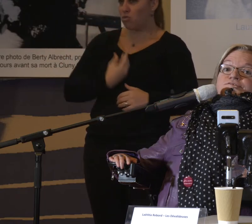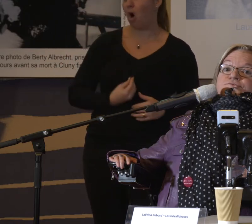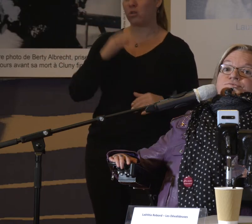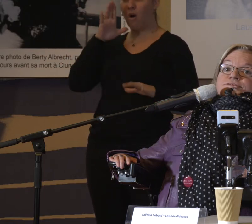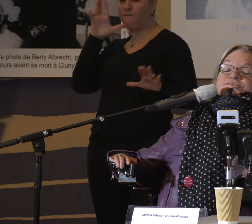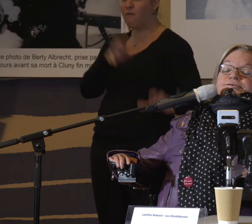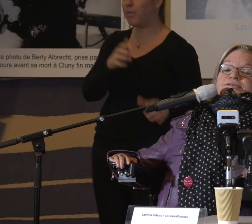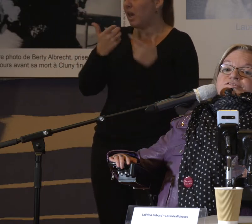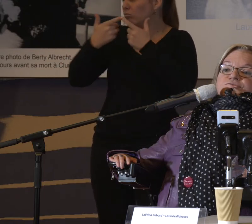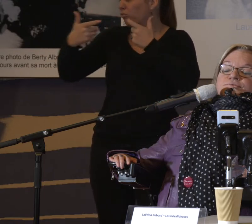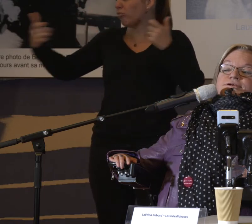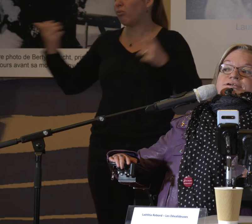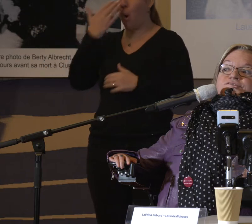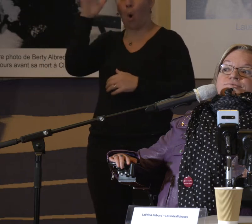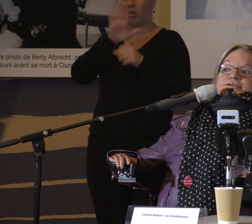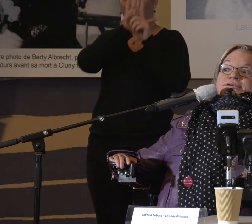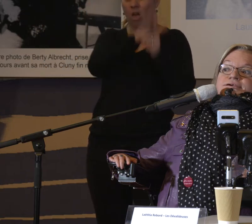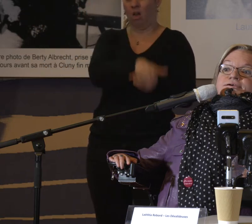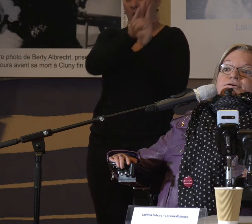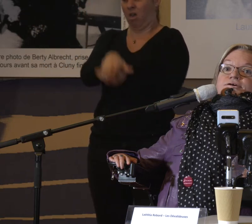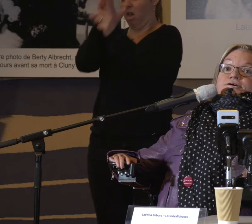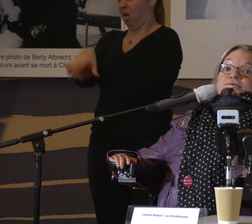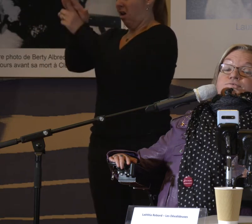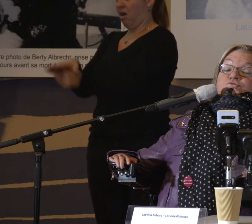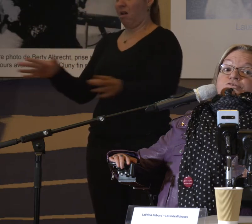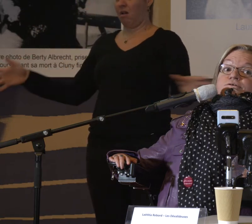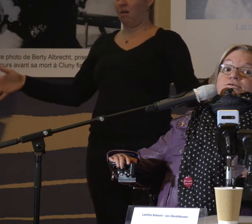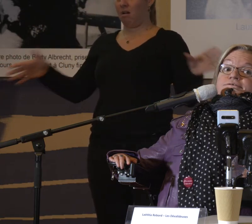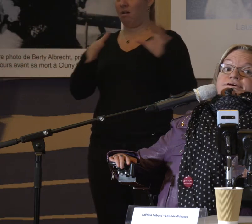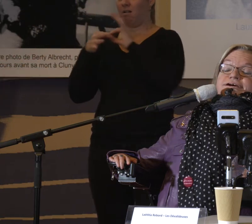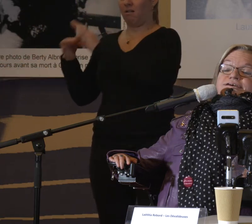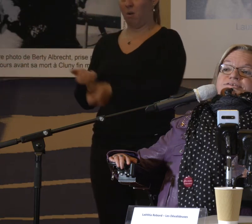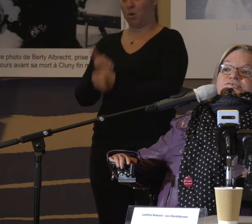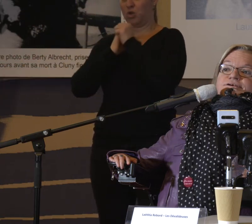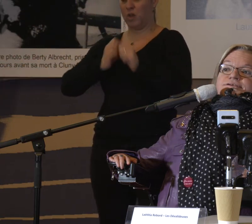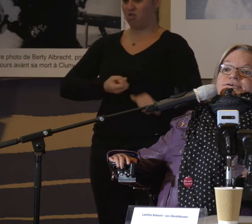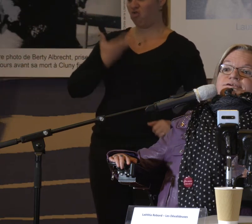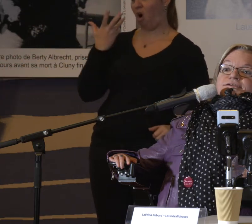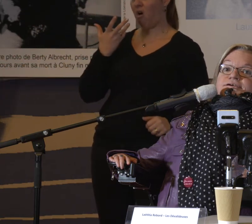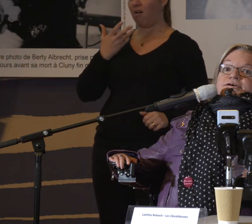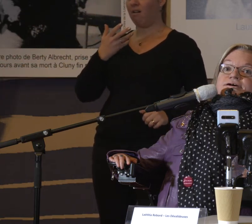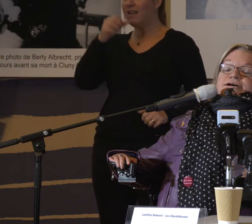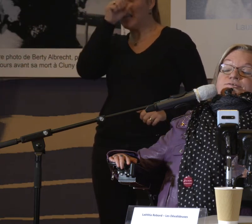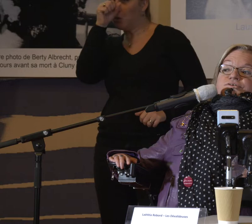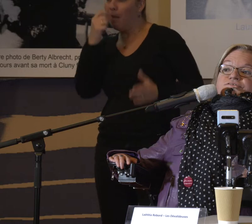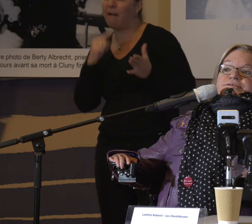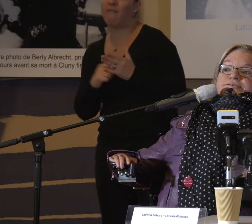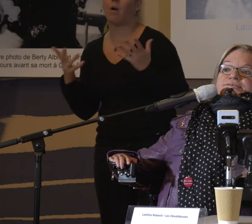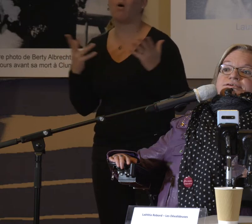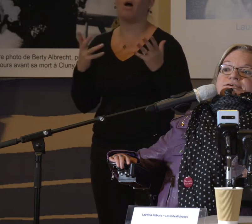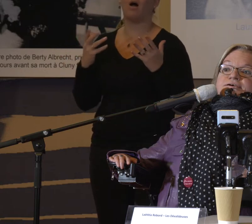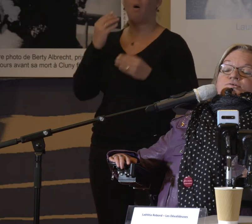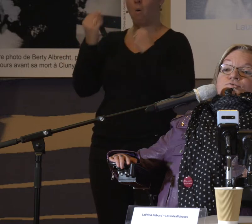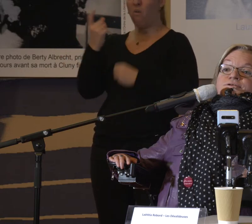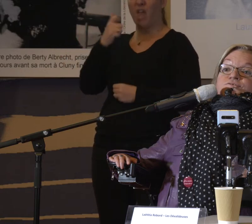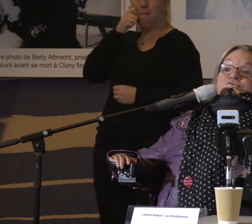toutes les autres discriminations qui sont liées au genre, à la sexualité, à l'origine